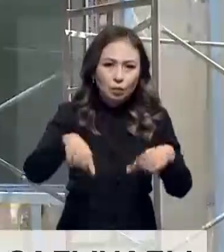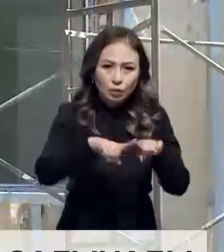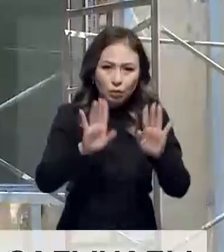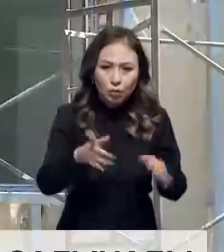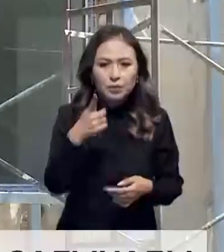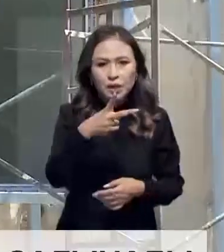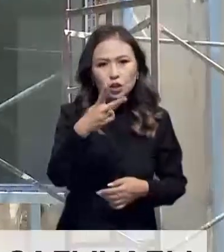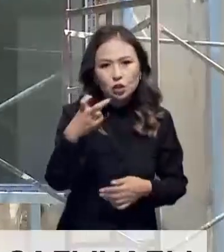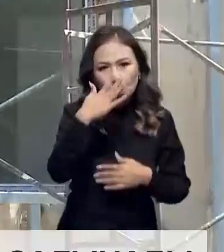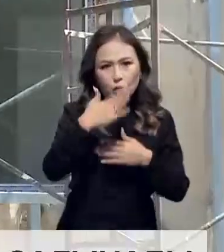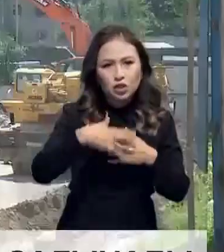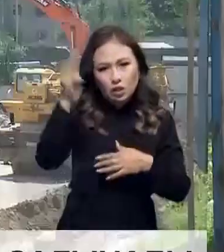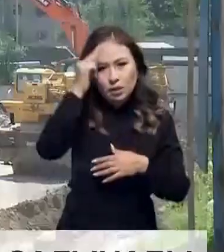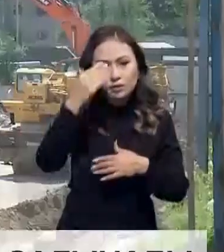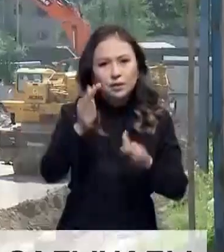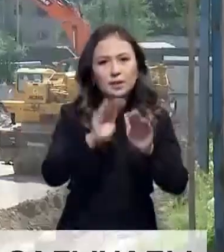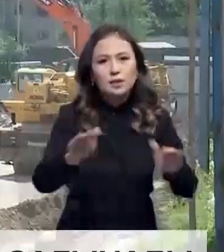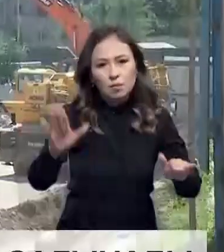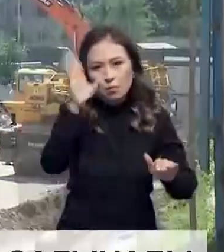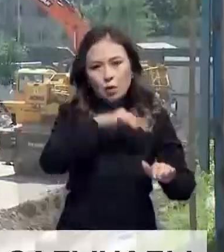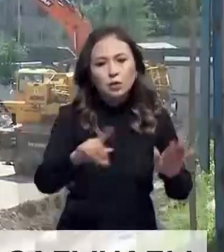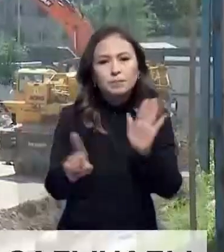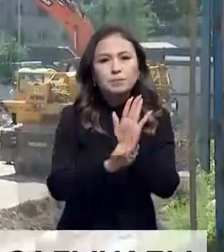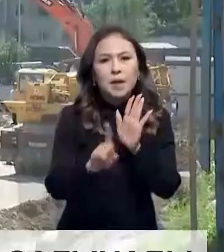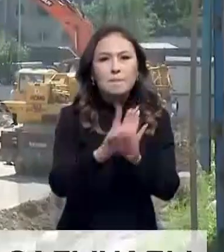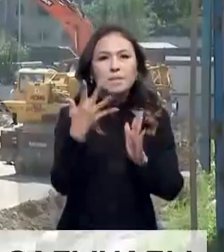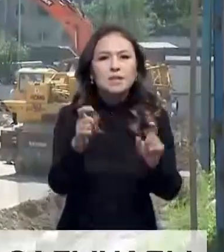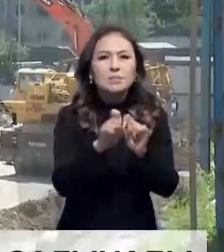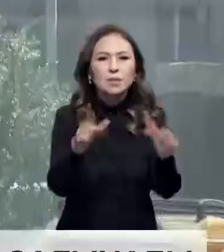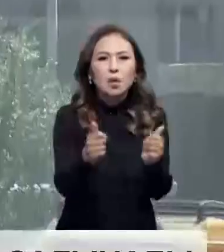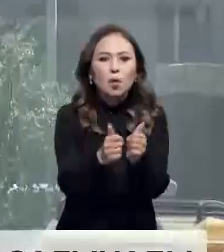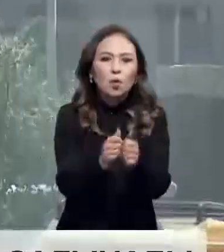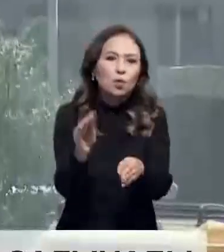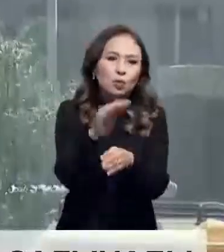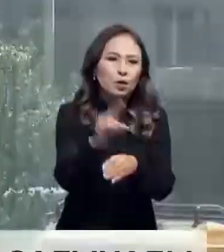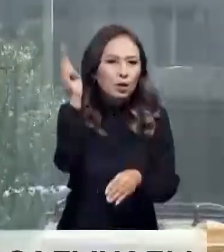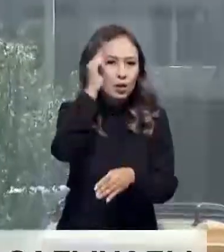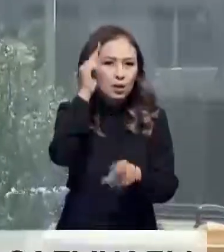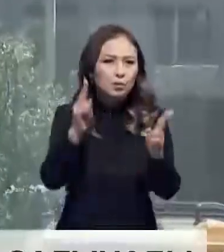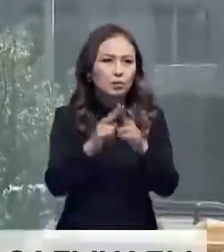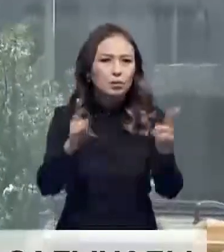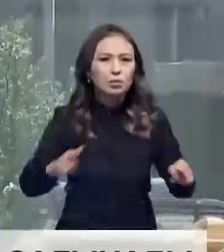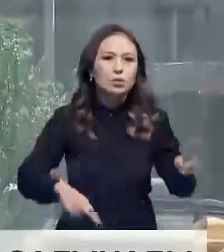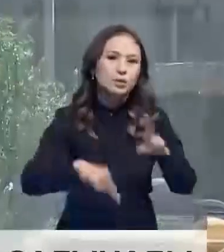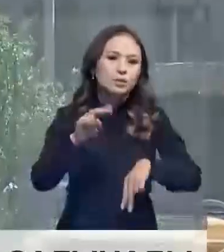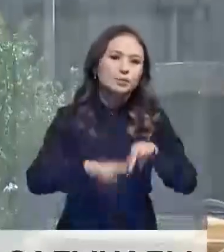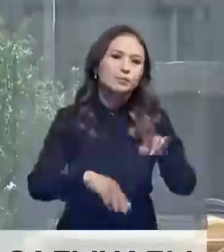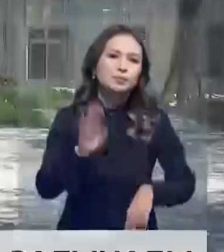көтереді. Ол 1200 оқушыға шақталады. Сонымен қатар 5 мектептің жанынан қосымша оқу ғимараттары